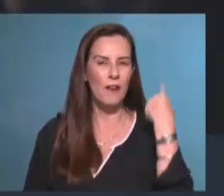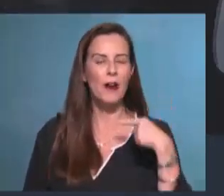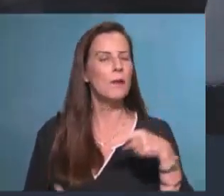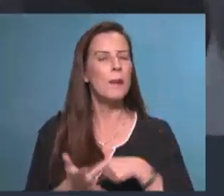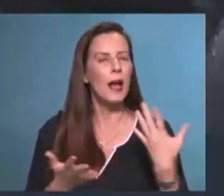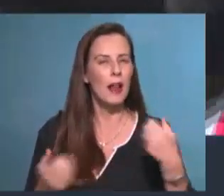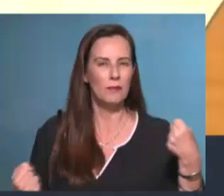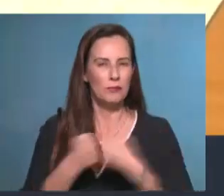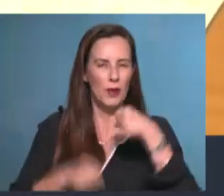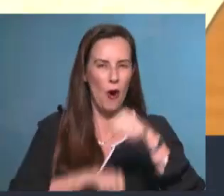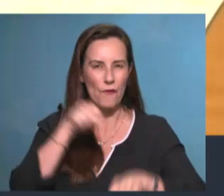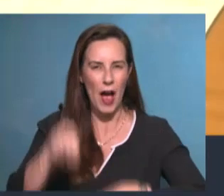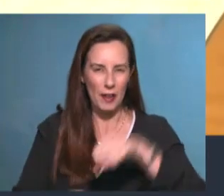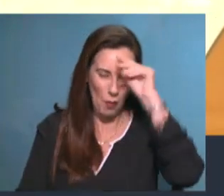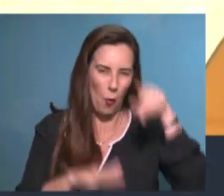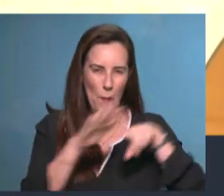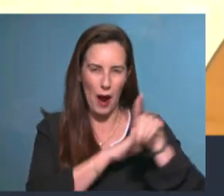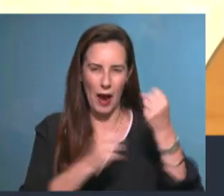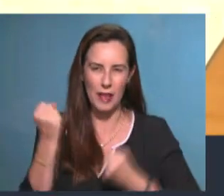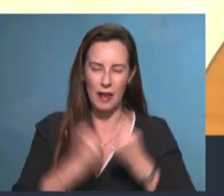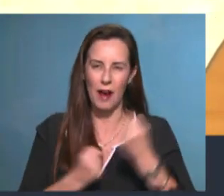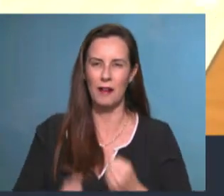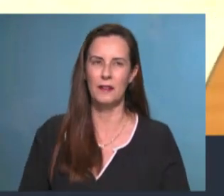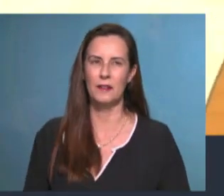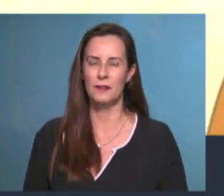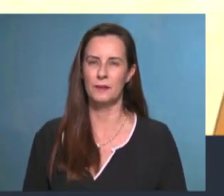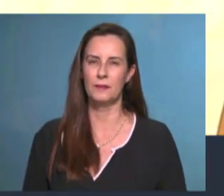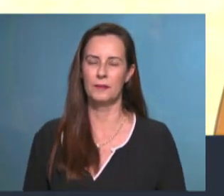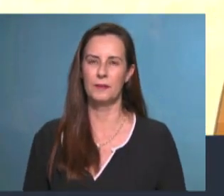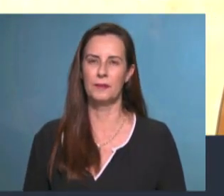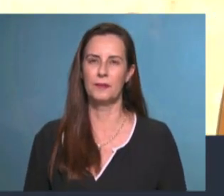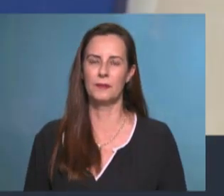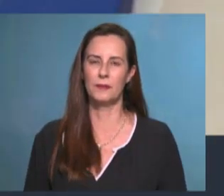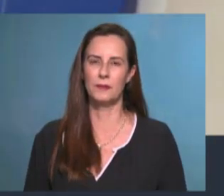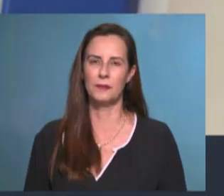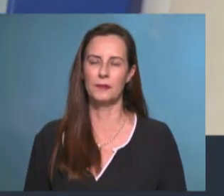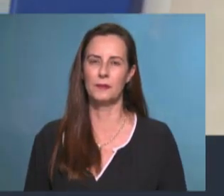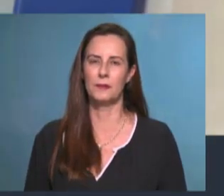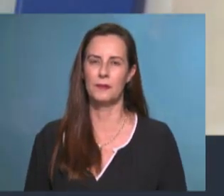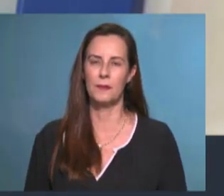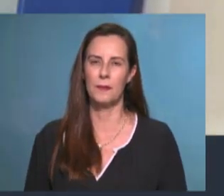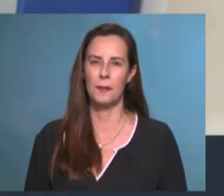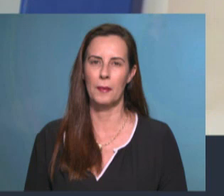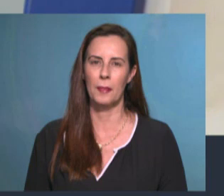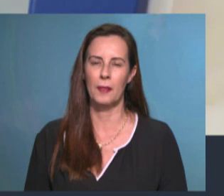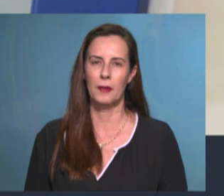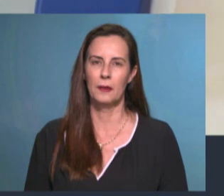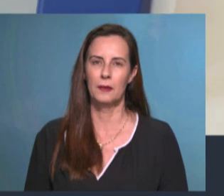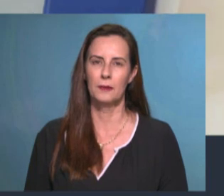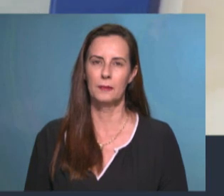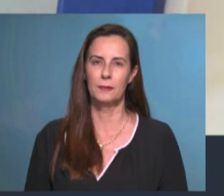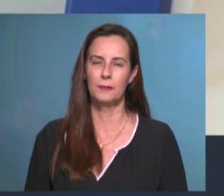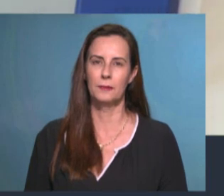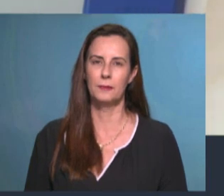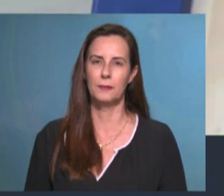בתאונת פגע וברח. If you missed a train alone, you will know